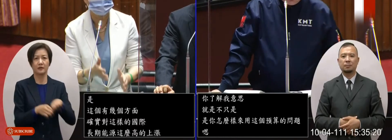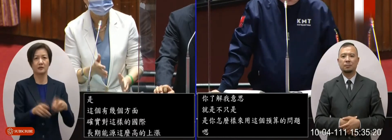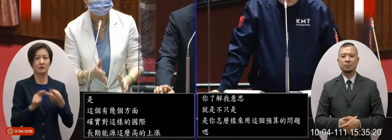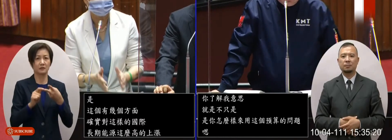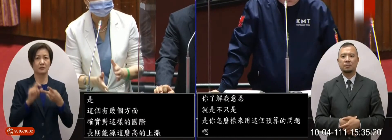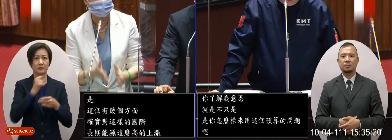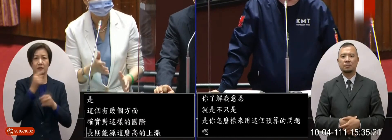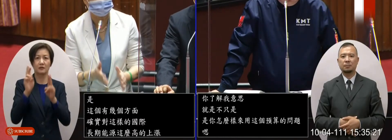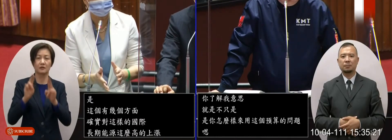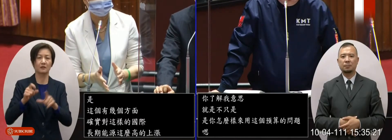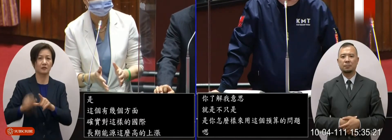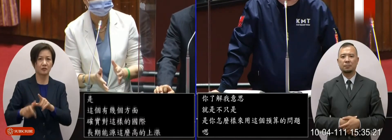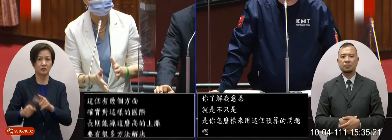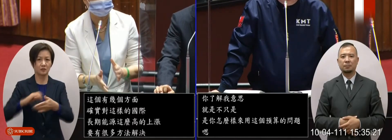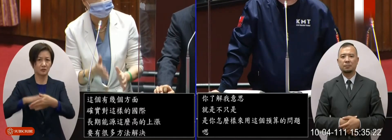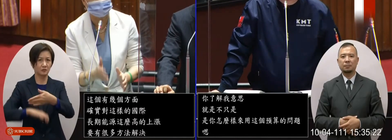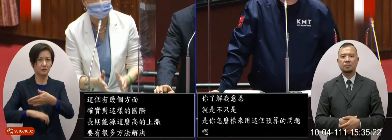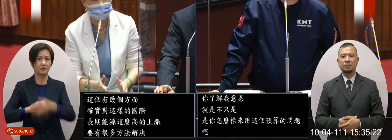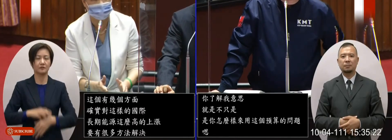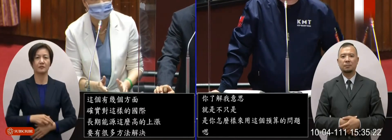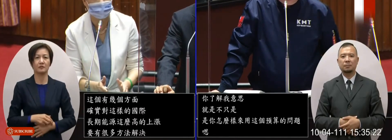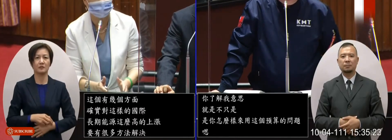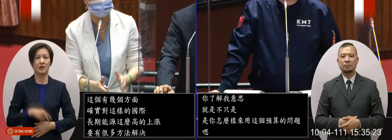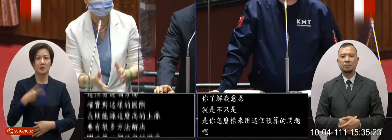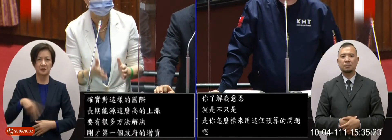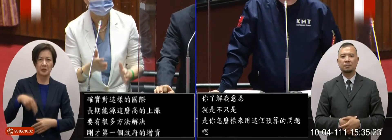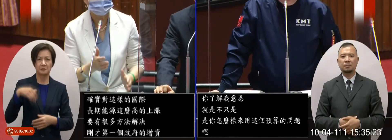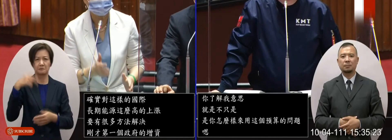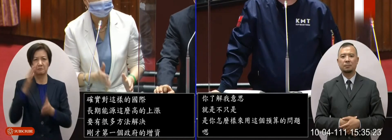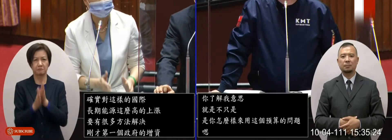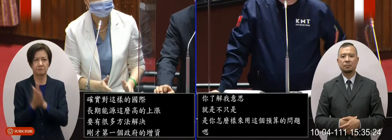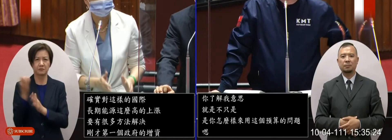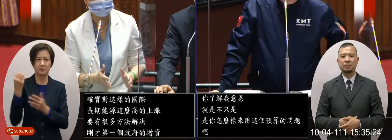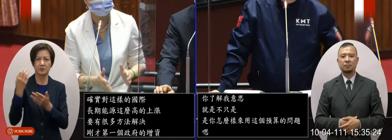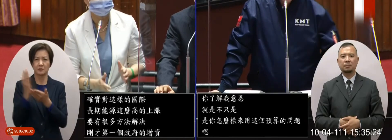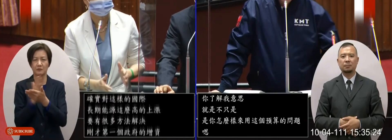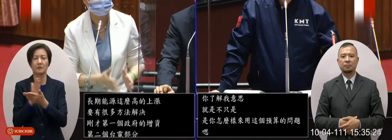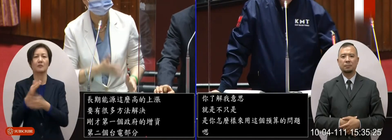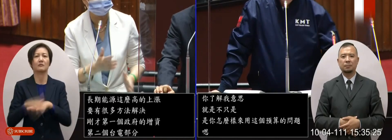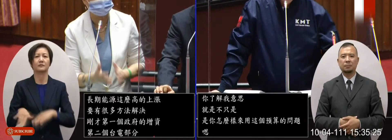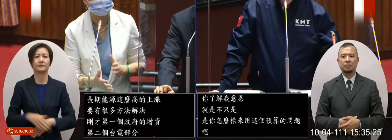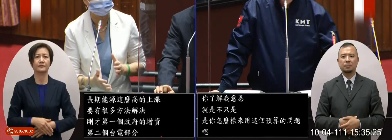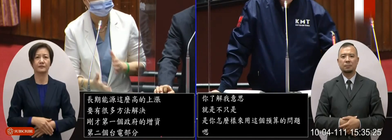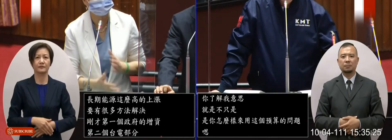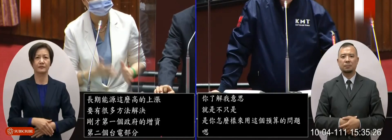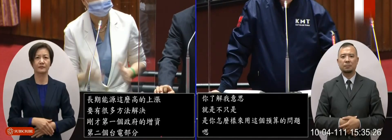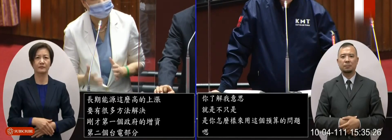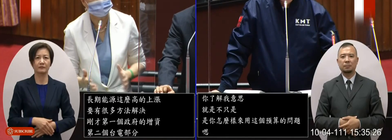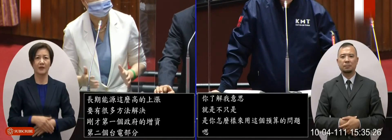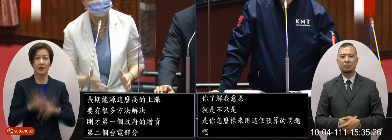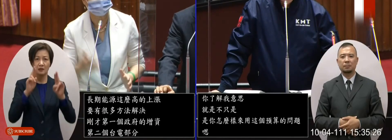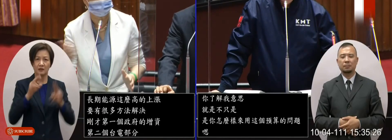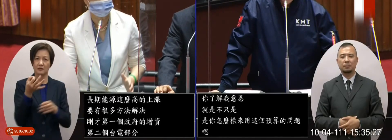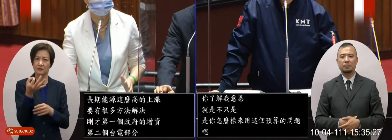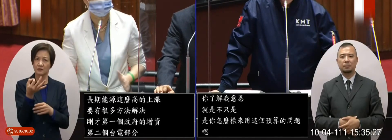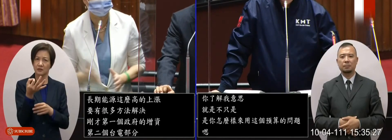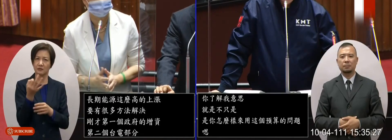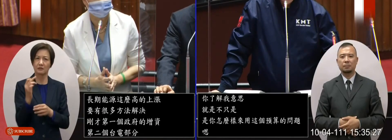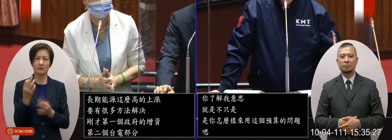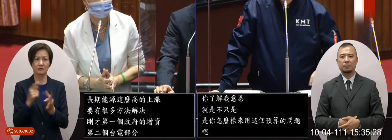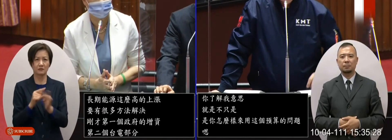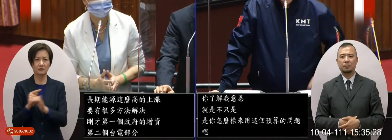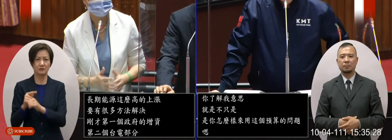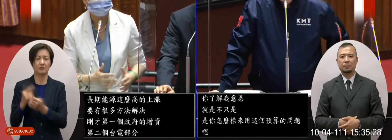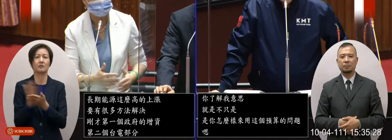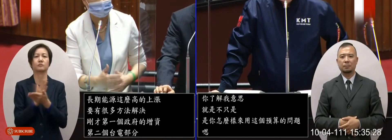分呢，内部也会去资产重估的问题。那另外就是这样的一个电价等等，当然我们也都会去